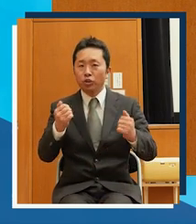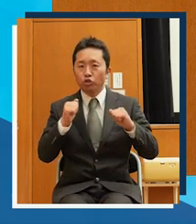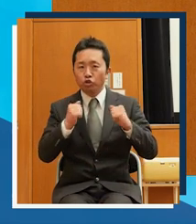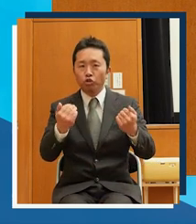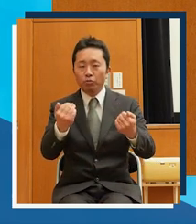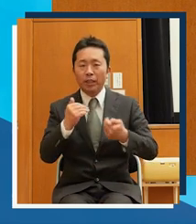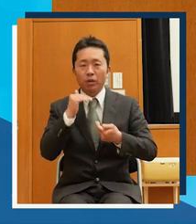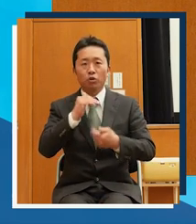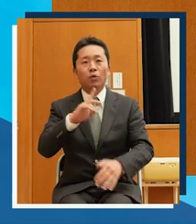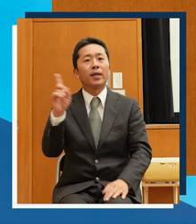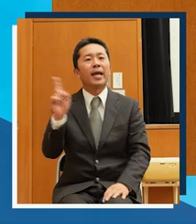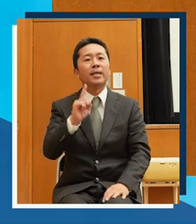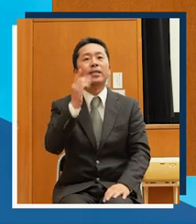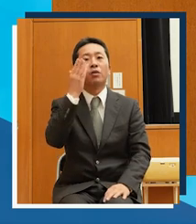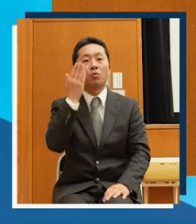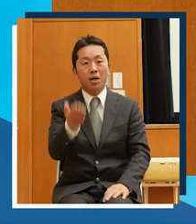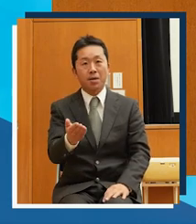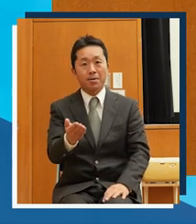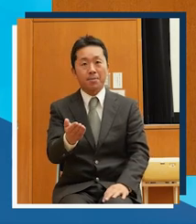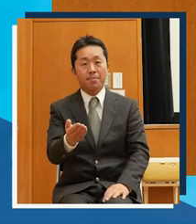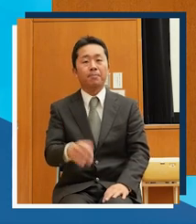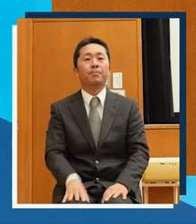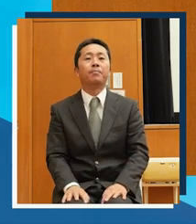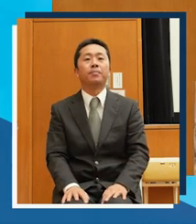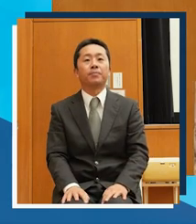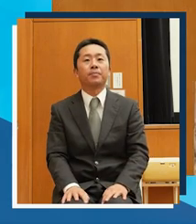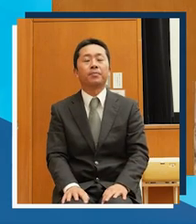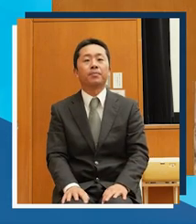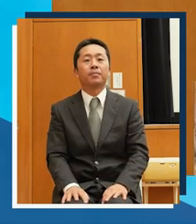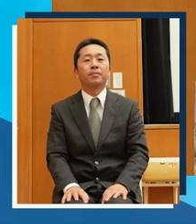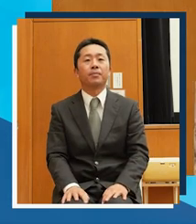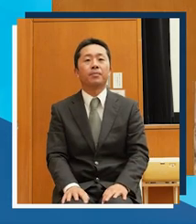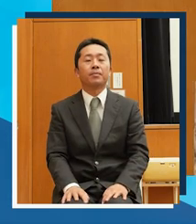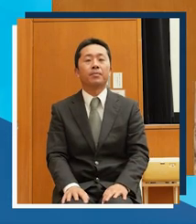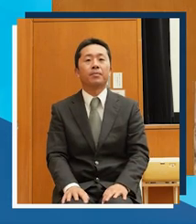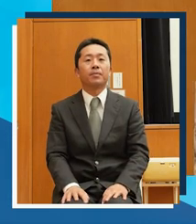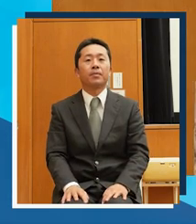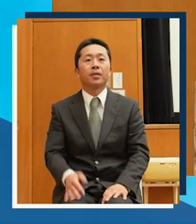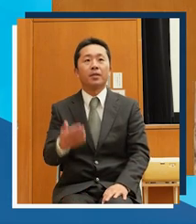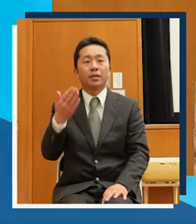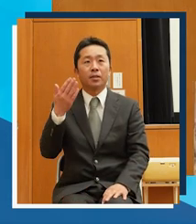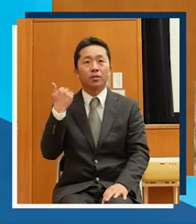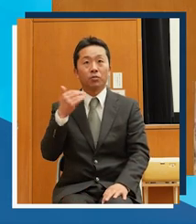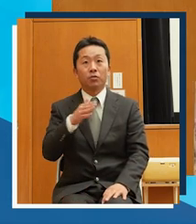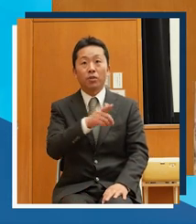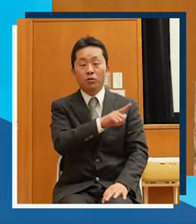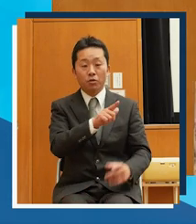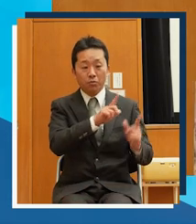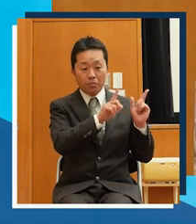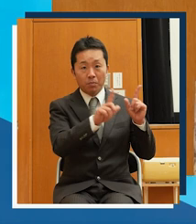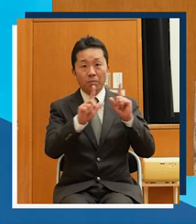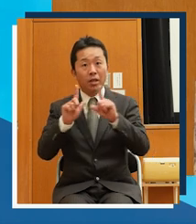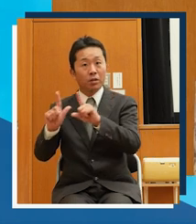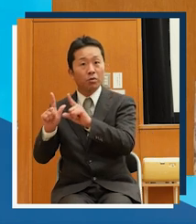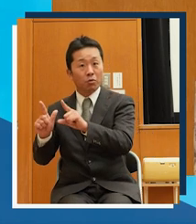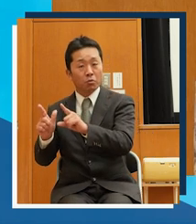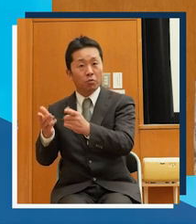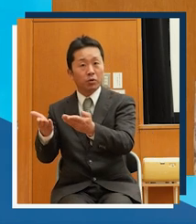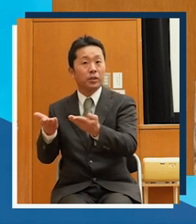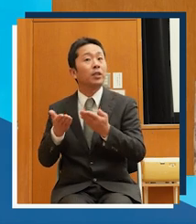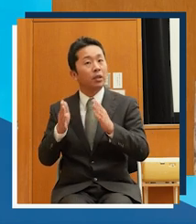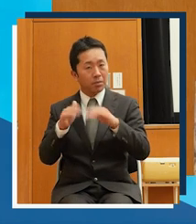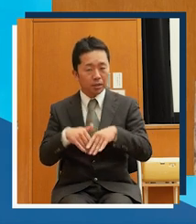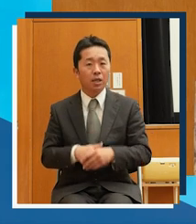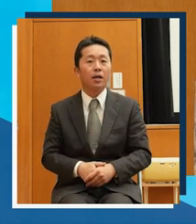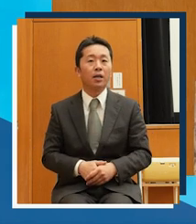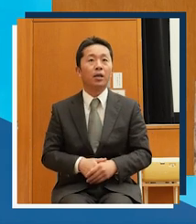ありじゃ何ができるのかというとこに戻るわけなんですけれどもお先ほどたくさんのヒントを内の仲間からもいただきまし